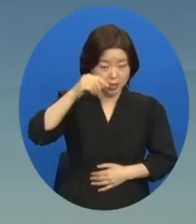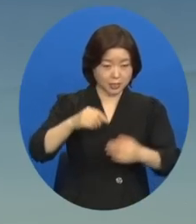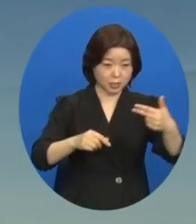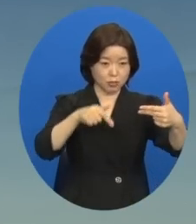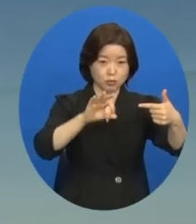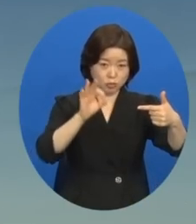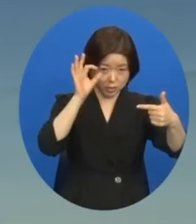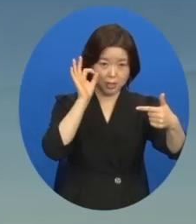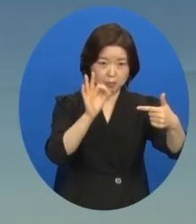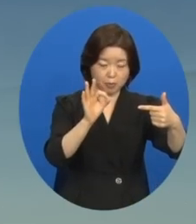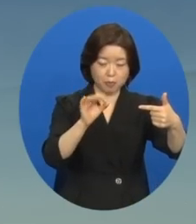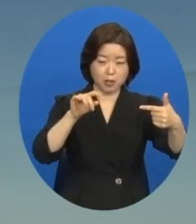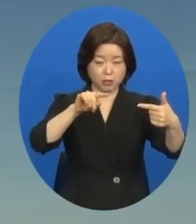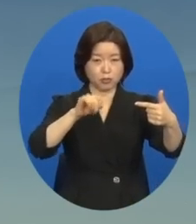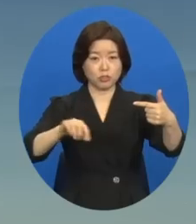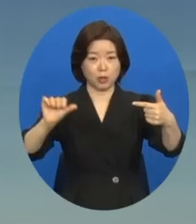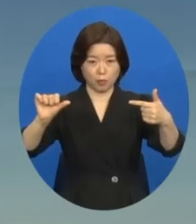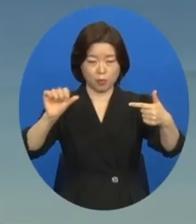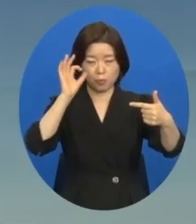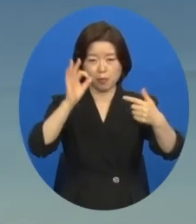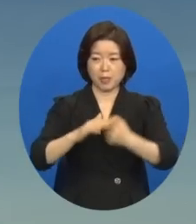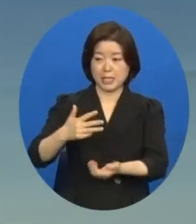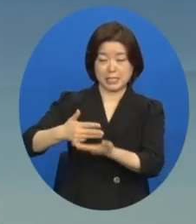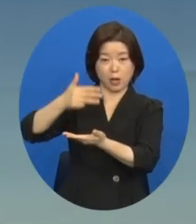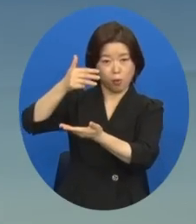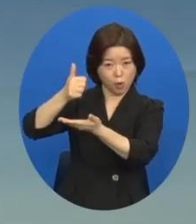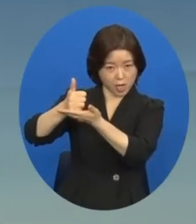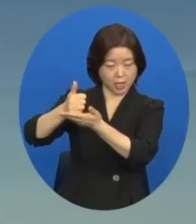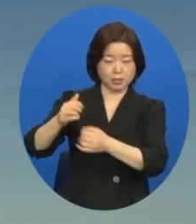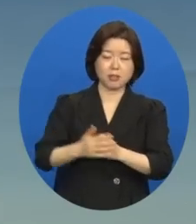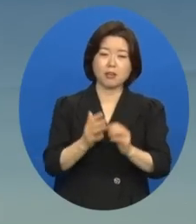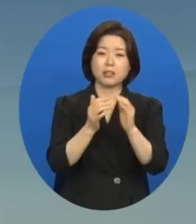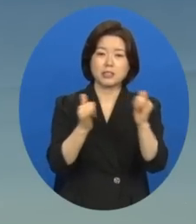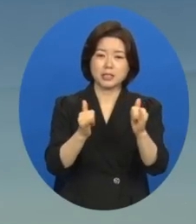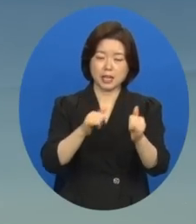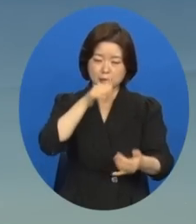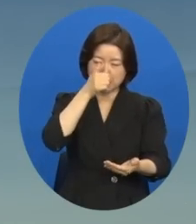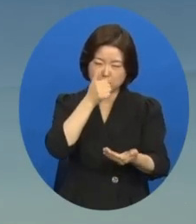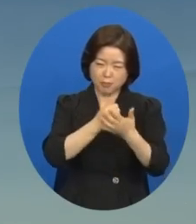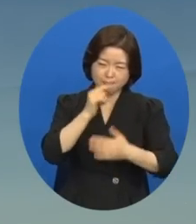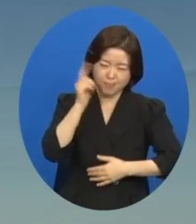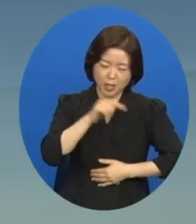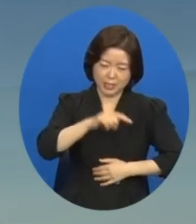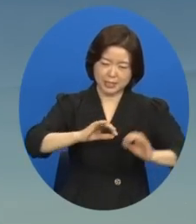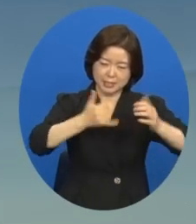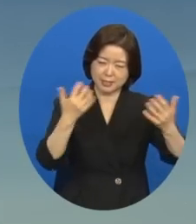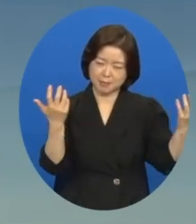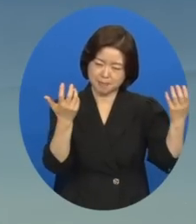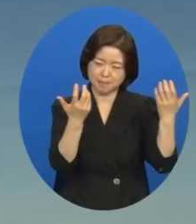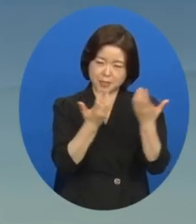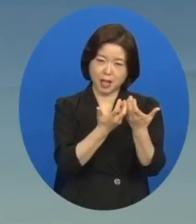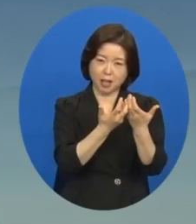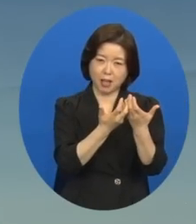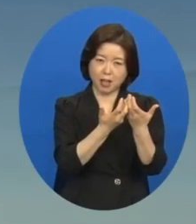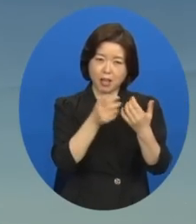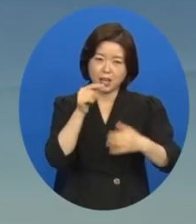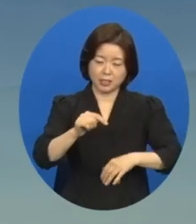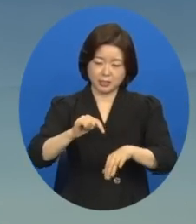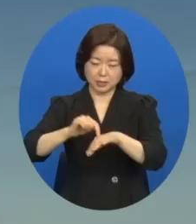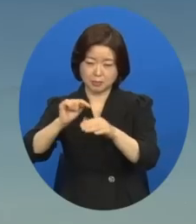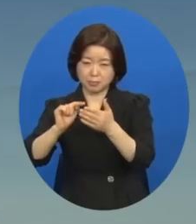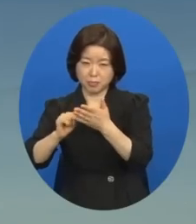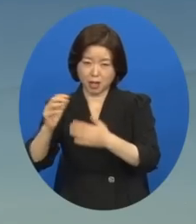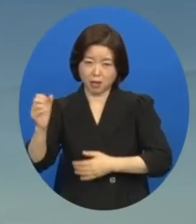보실까요? 창세기 6장 5절입니다. 여호와께서 사람의 죄악이 세상에 가득함과 그